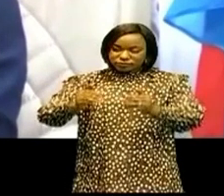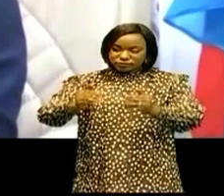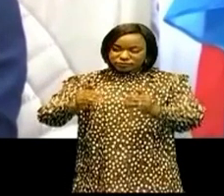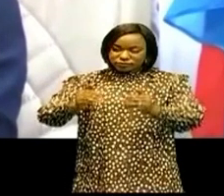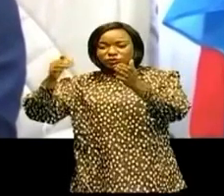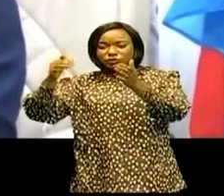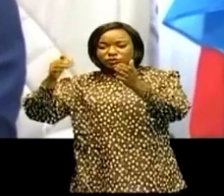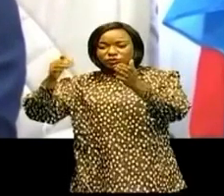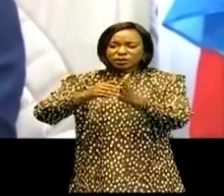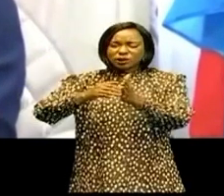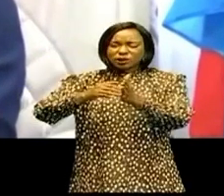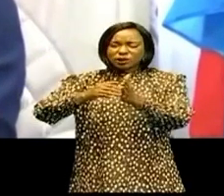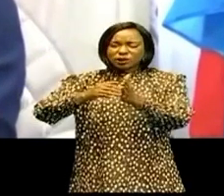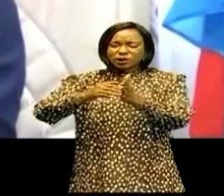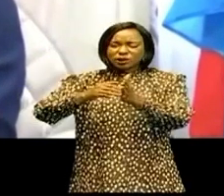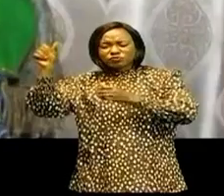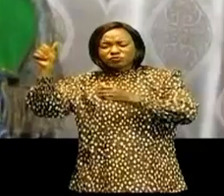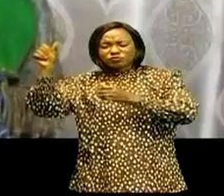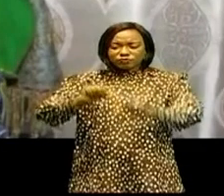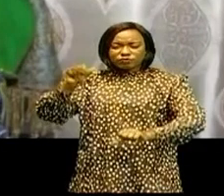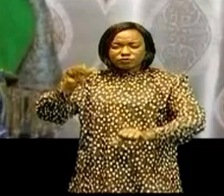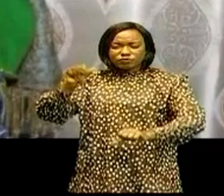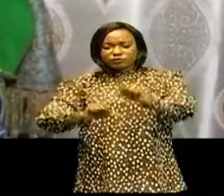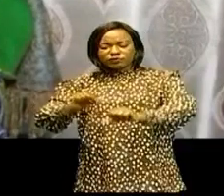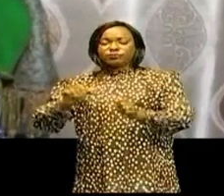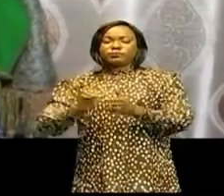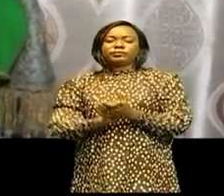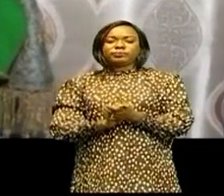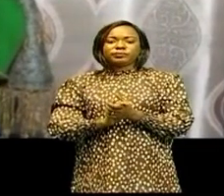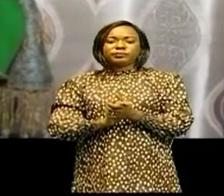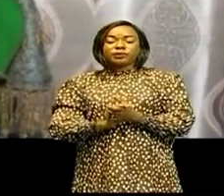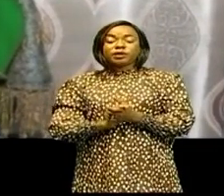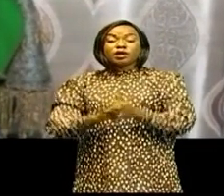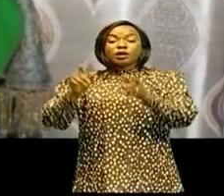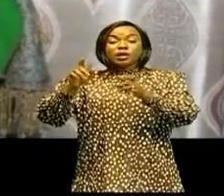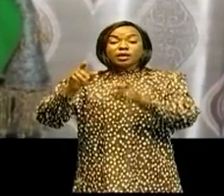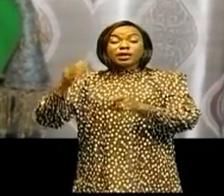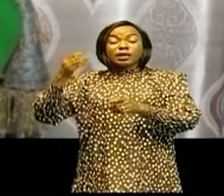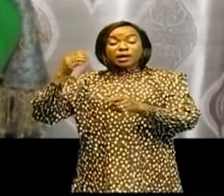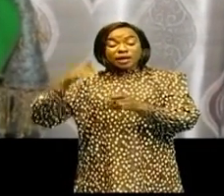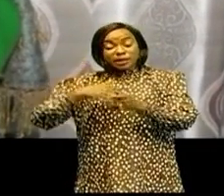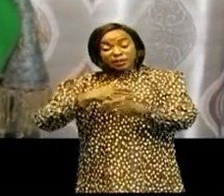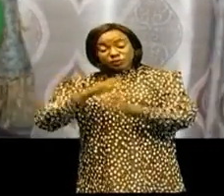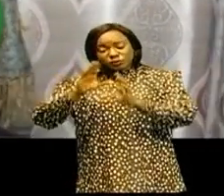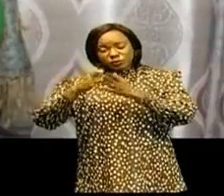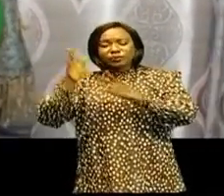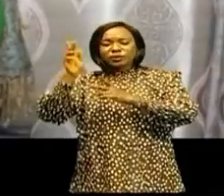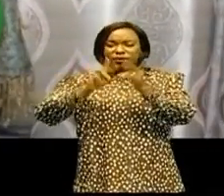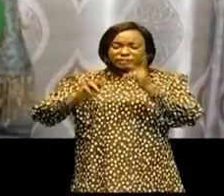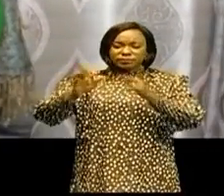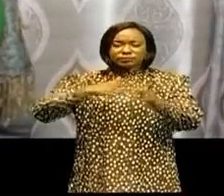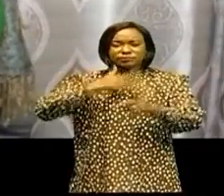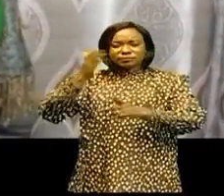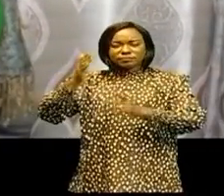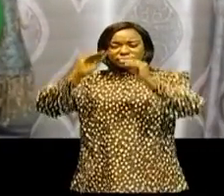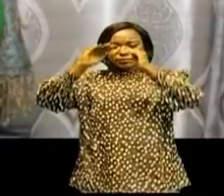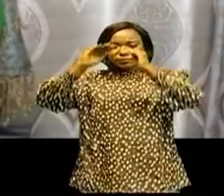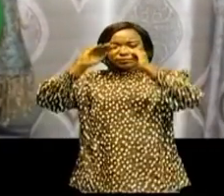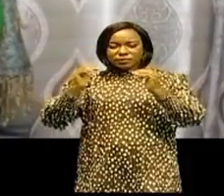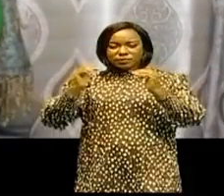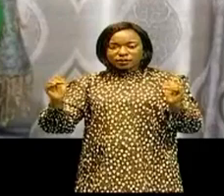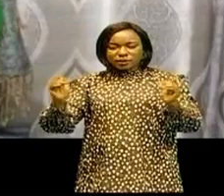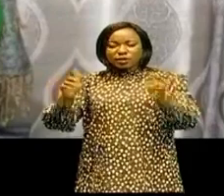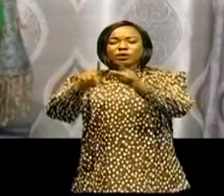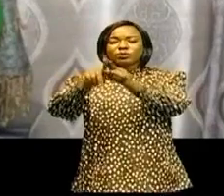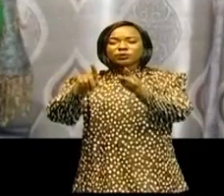contre toute forme de criminalité. L'état d'esprit de la population a été marqué